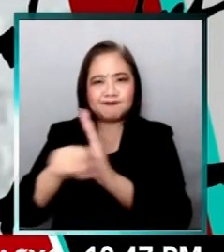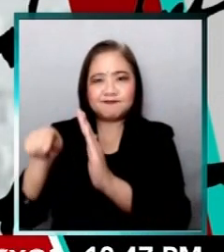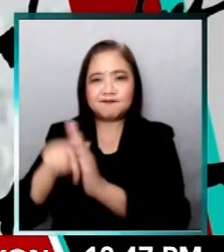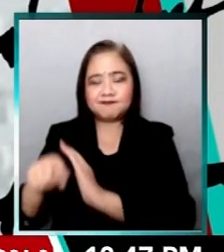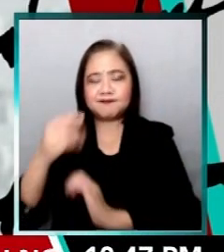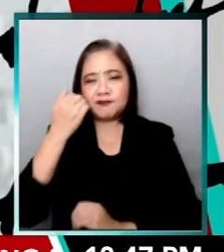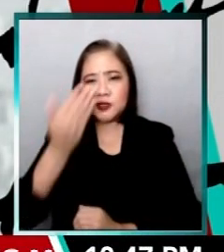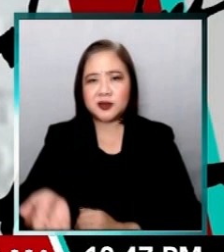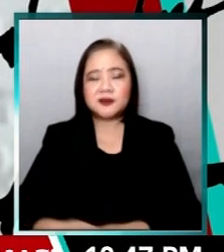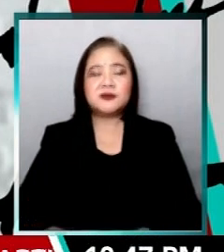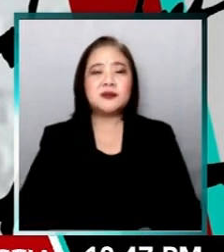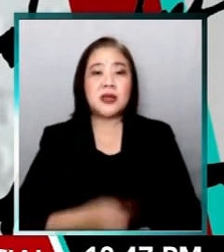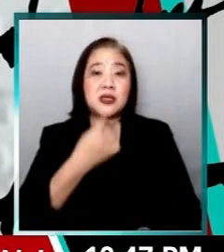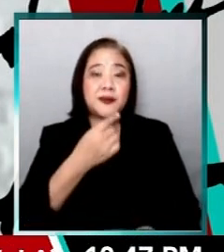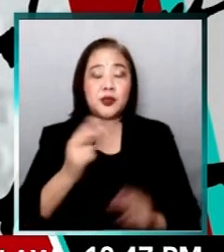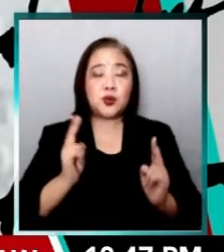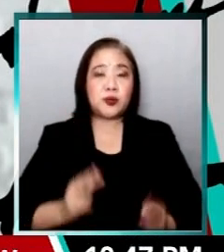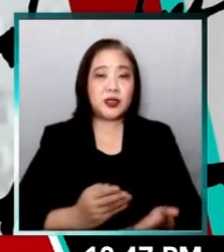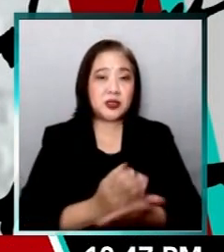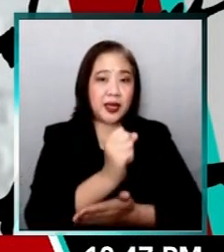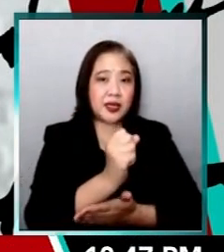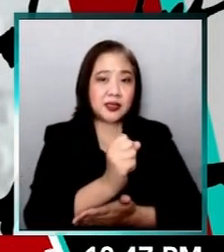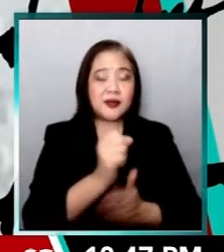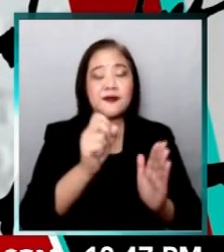Human Rights Victims Claims Board,